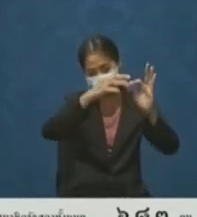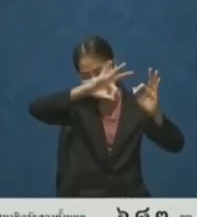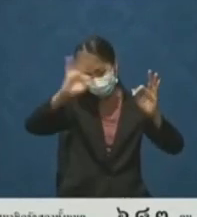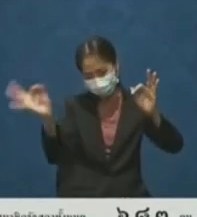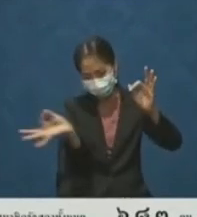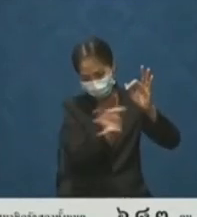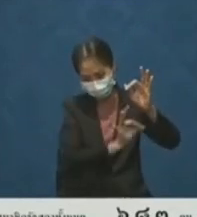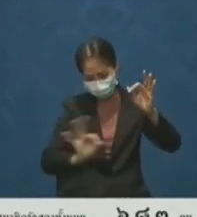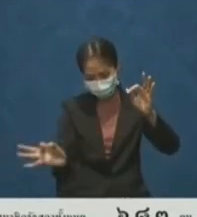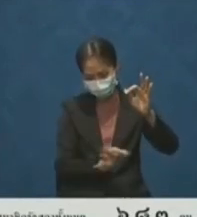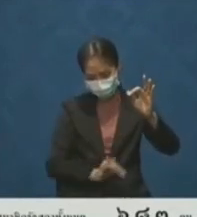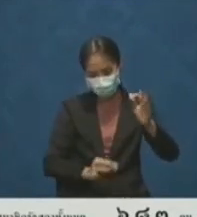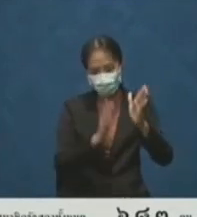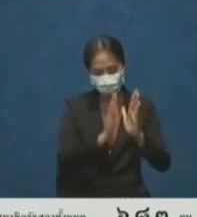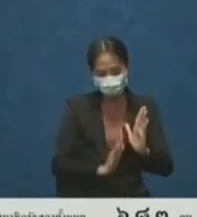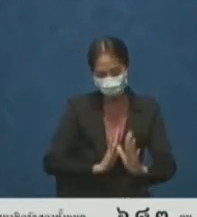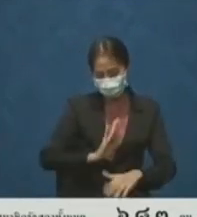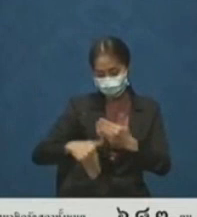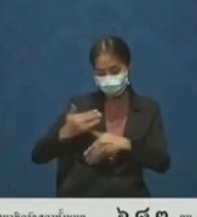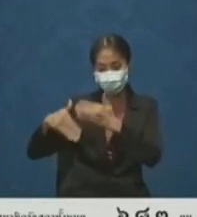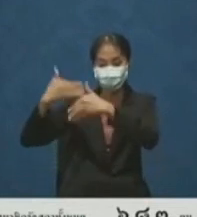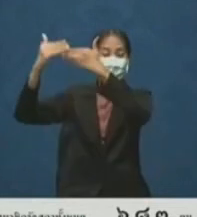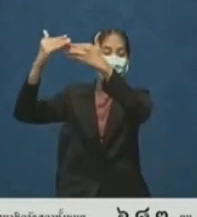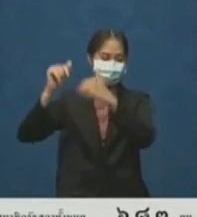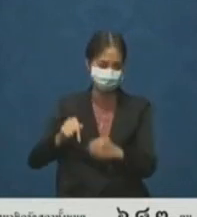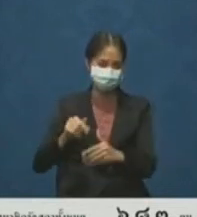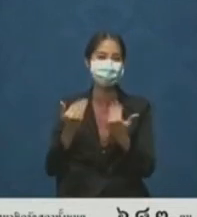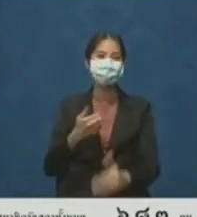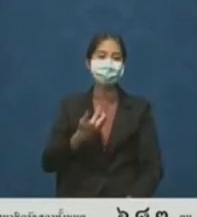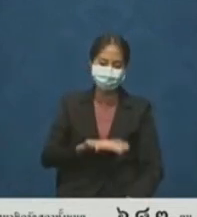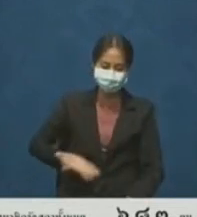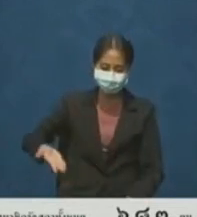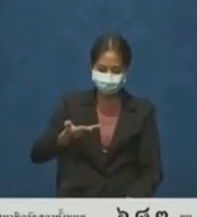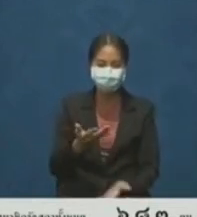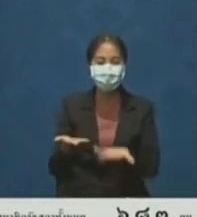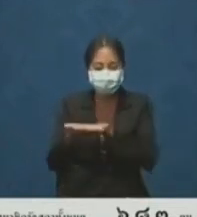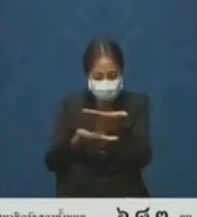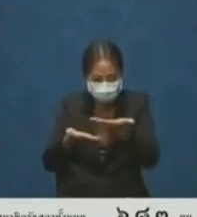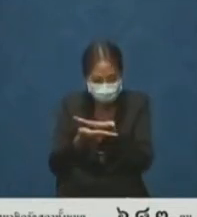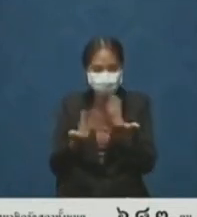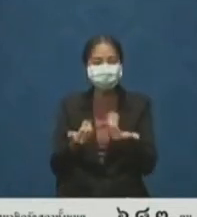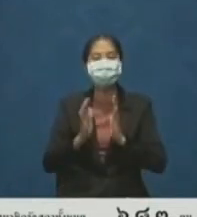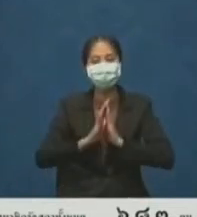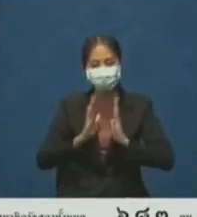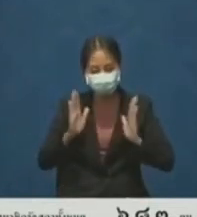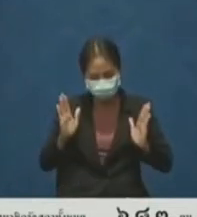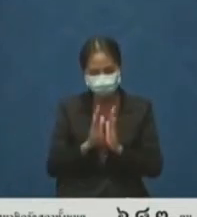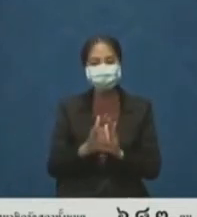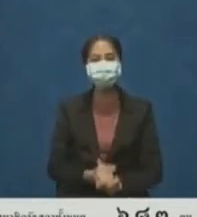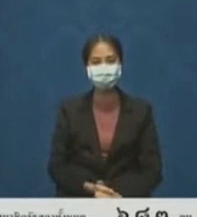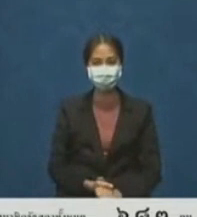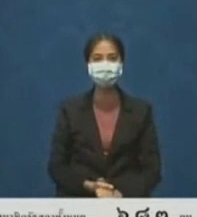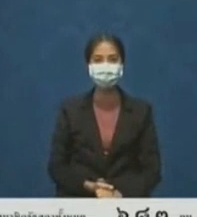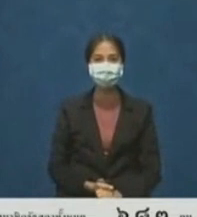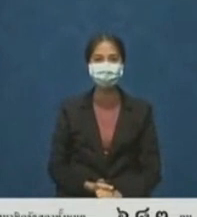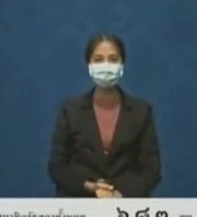แรกจนถึงบรรทัดสุดท้ายก็จะมองเห็นภาพใหญ่ของความเป็นพัฒนาคนอย่างนั้นจึงกราบเรียนต่อที่ประชุมเพื่อโปรดพิจารณาครับขอบพระคุณครับ ครับขอบคุณ